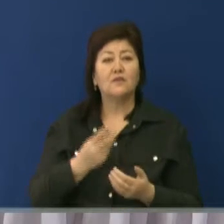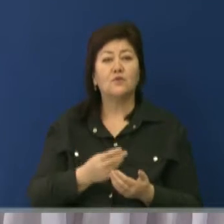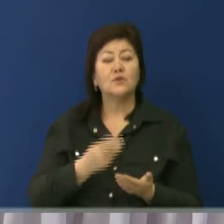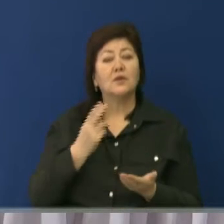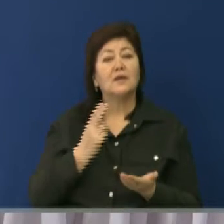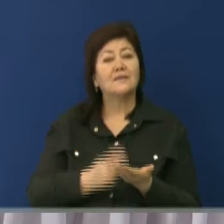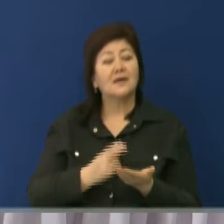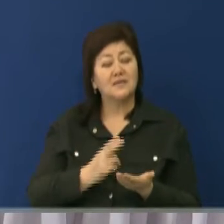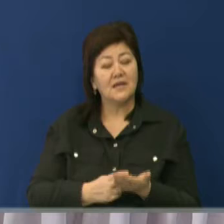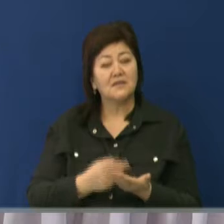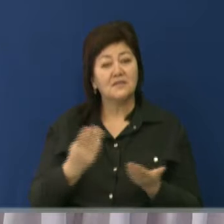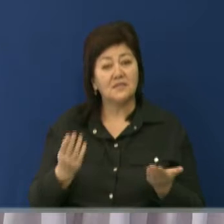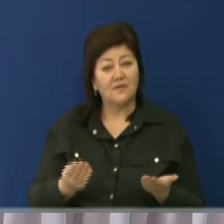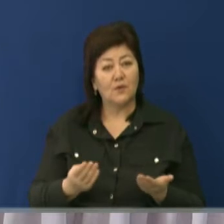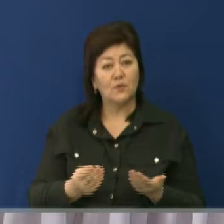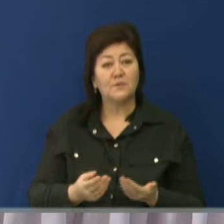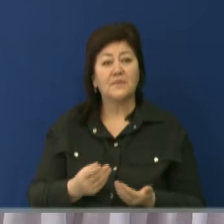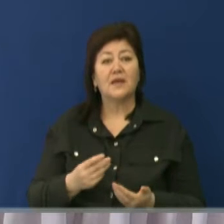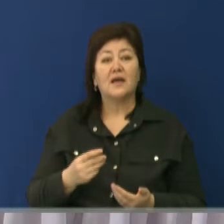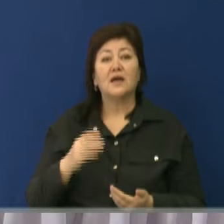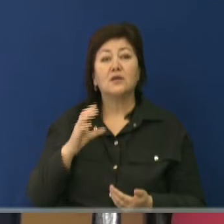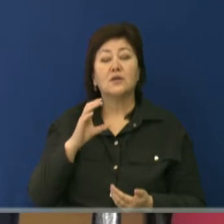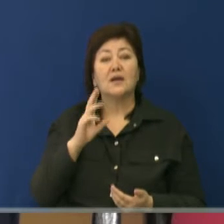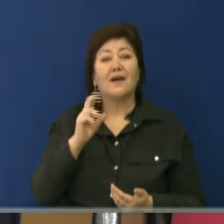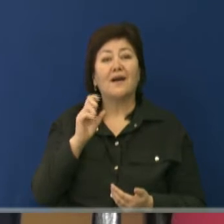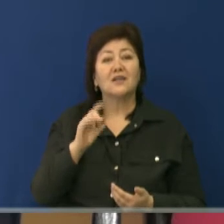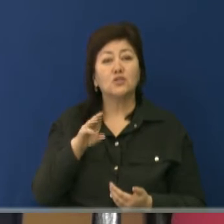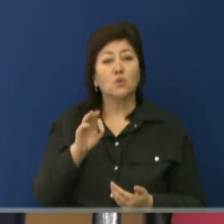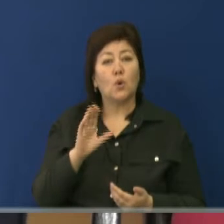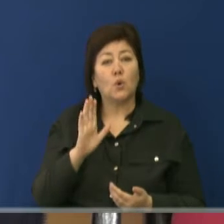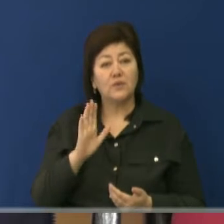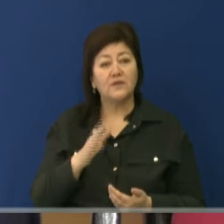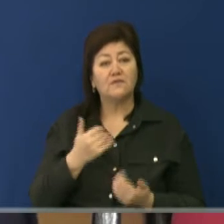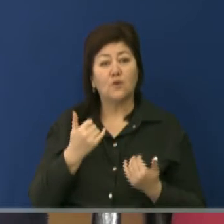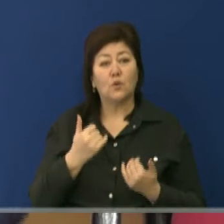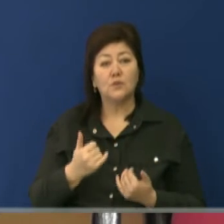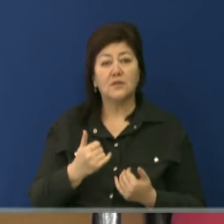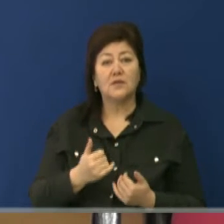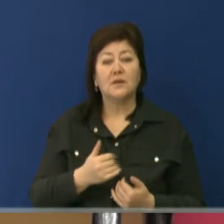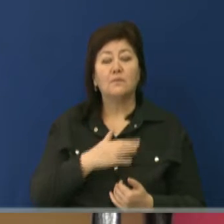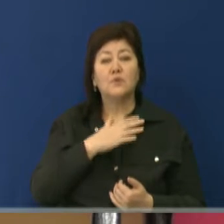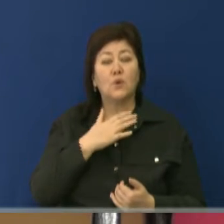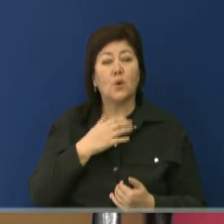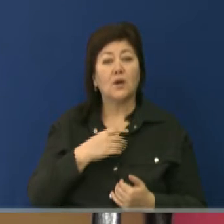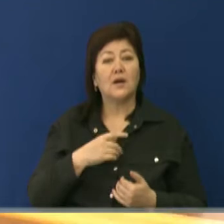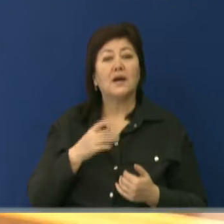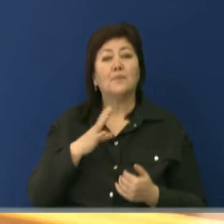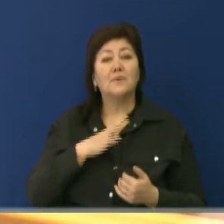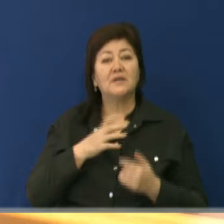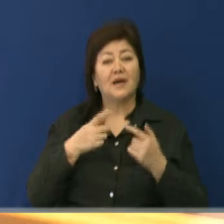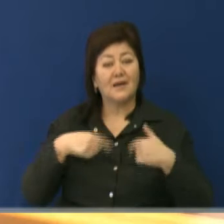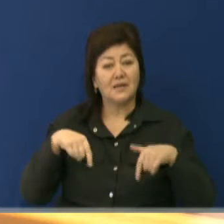айтты. Невада Семей қозғалысының вице-президенті Султан Картоев бірлескен күш-жігердің арқасында көптеген жұмыс атқарылғанын атап